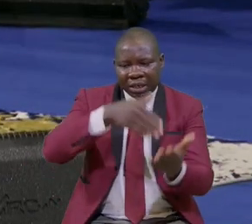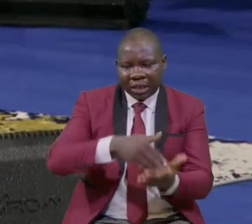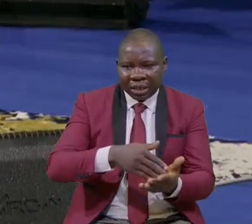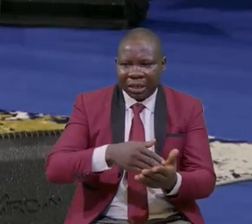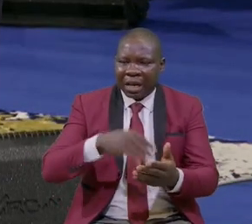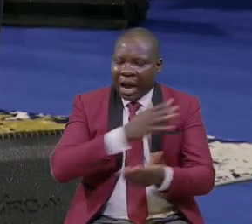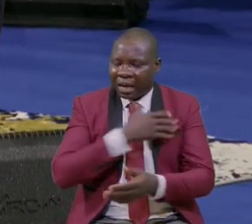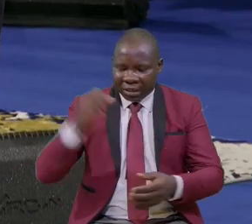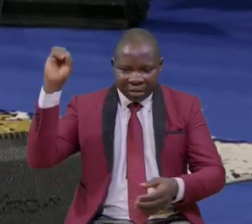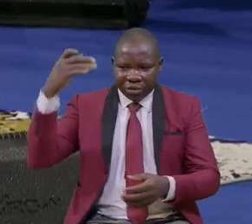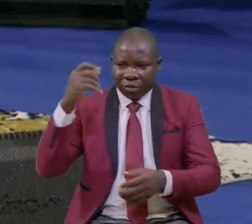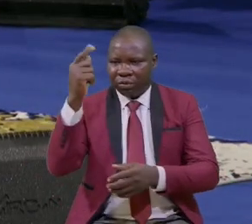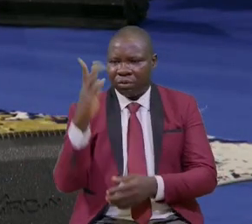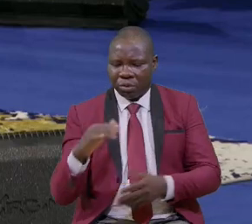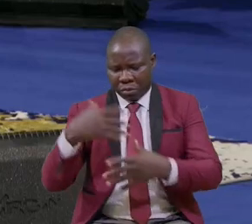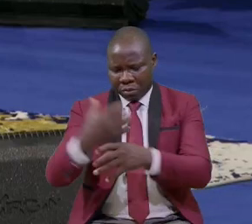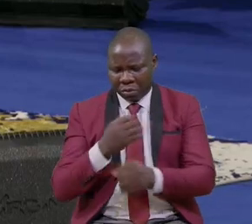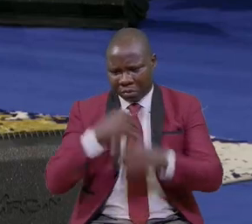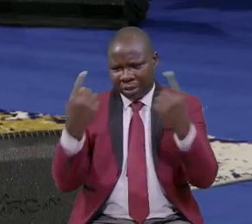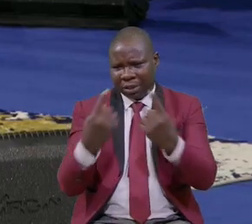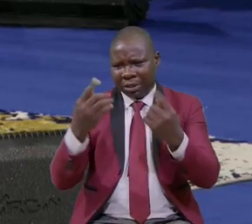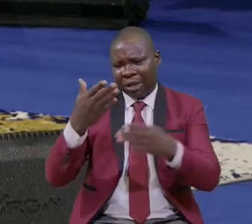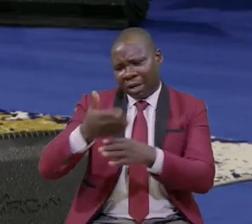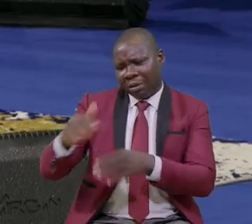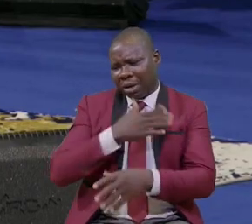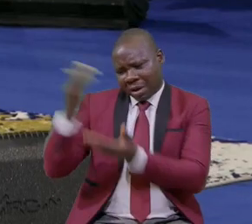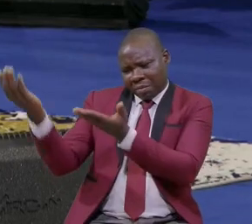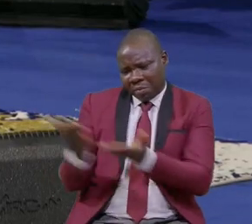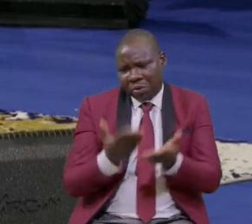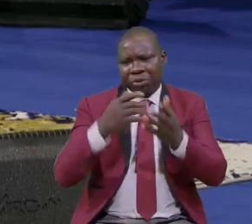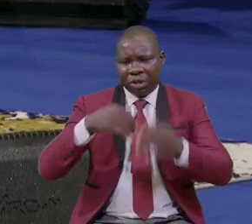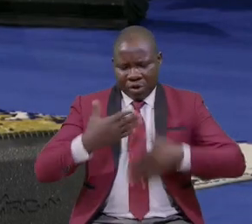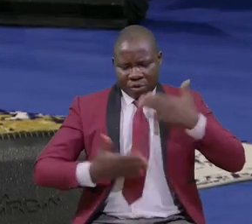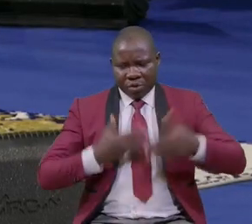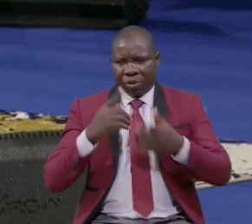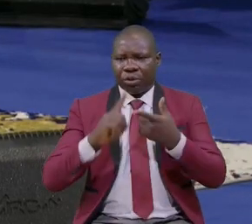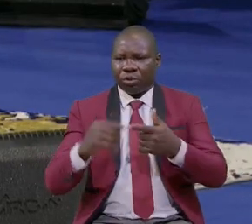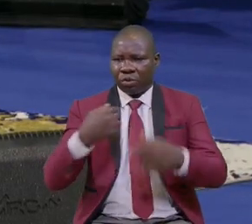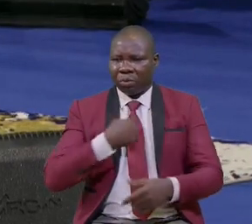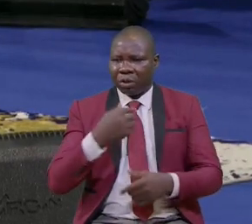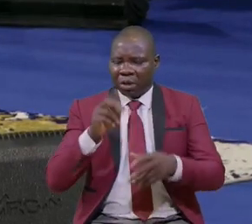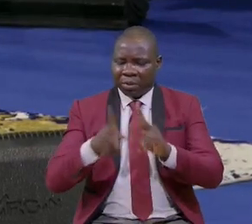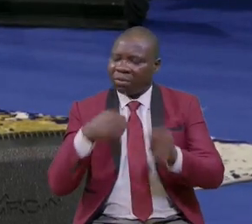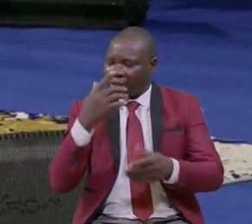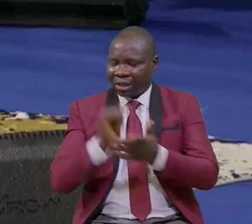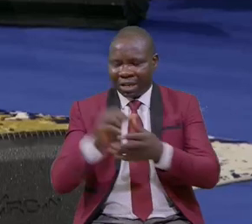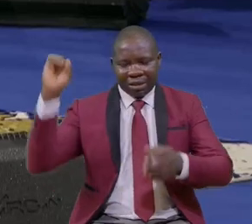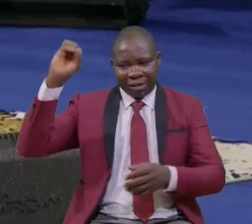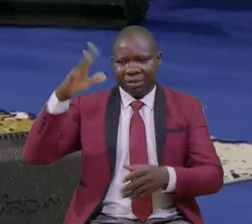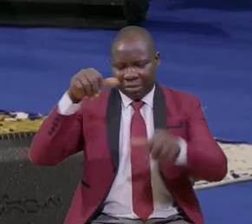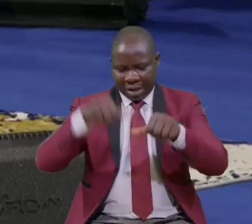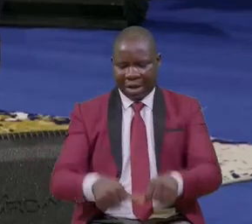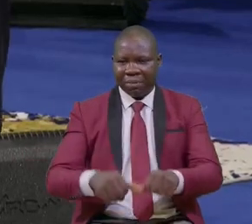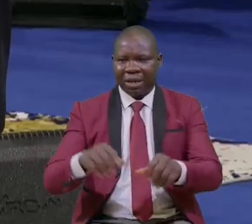j'ai eu la joie du salut. Certaines personnes pensent que cette même grâce demeure toujours comme ça. Mais